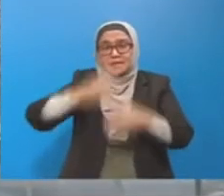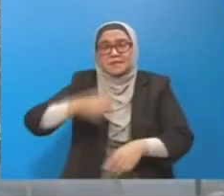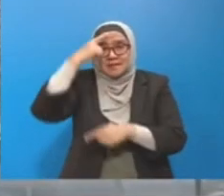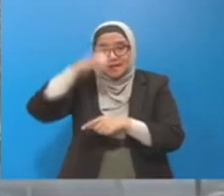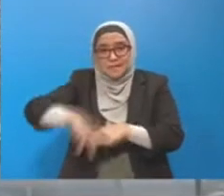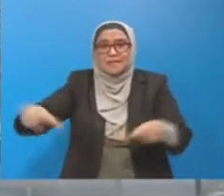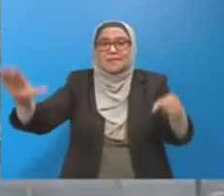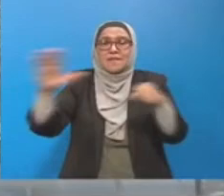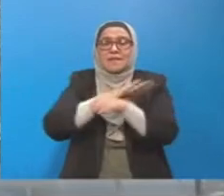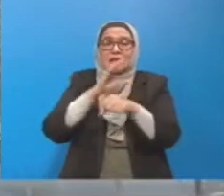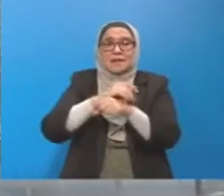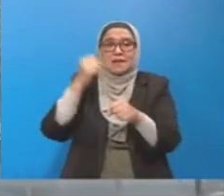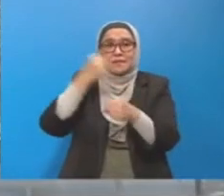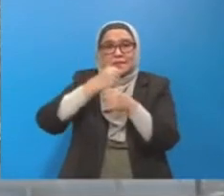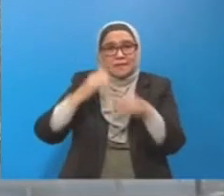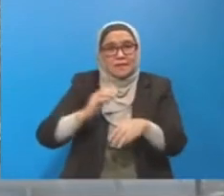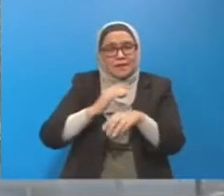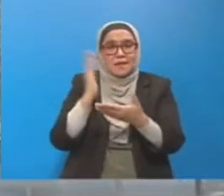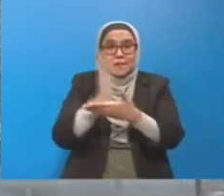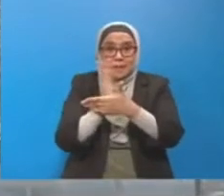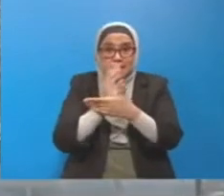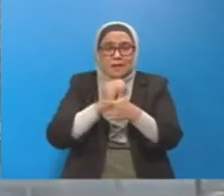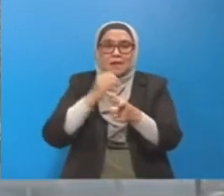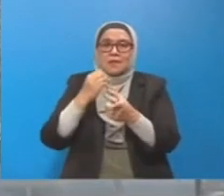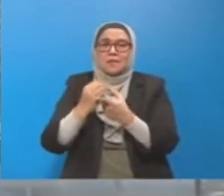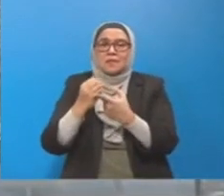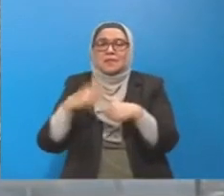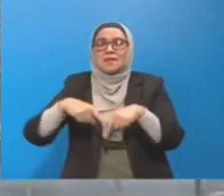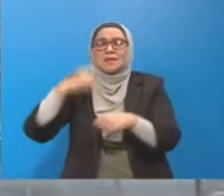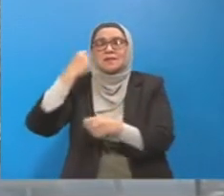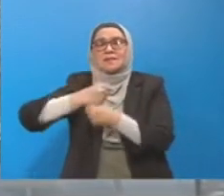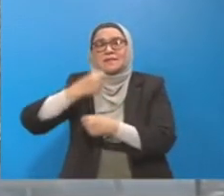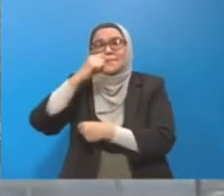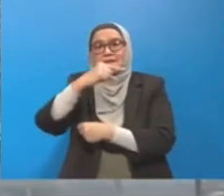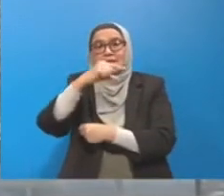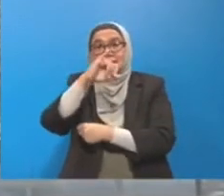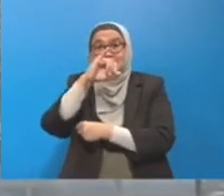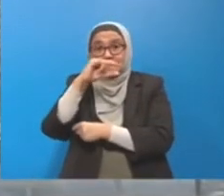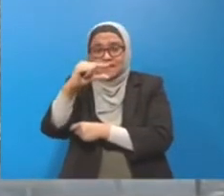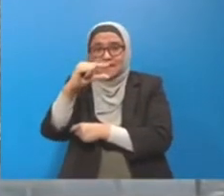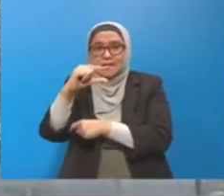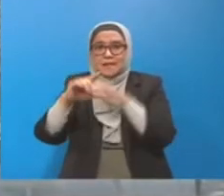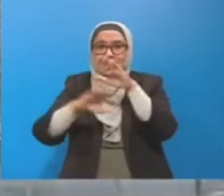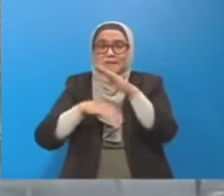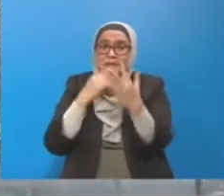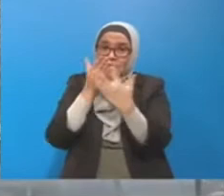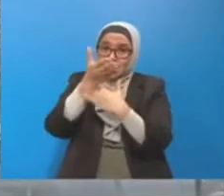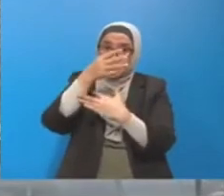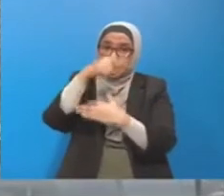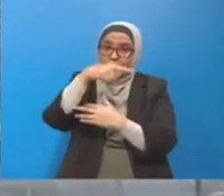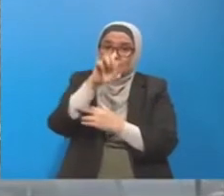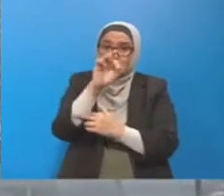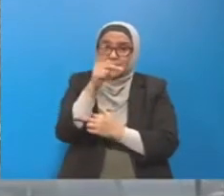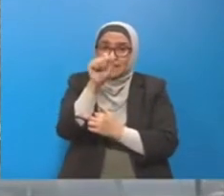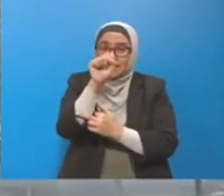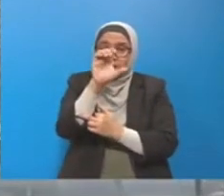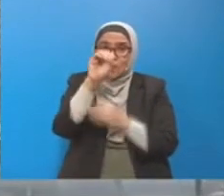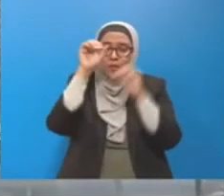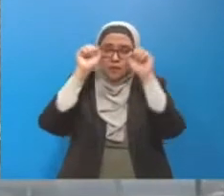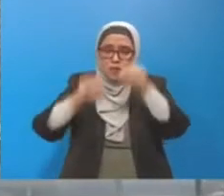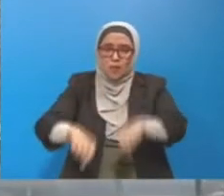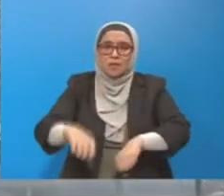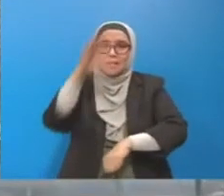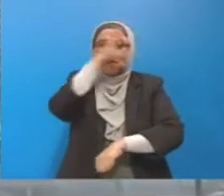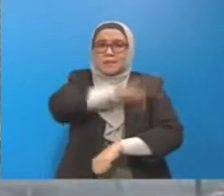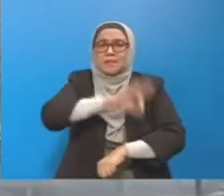juga pekerjaan gigi melalui facial menyediakan peruntukkan 300juta yang akan memanfaatkan 60.000 pekerja